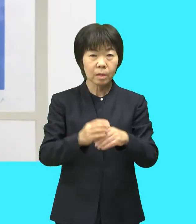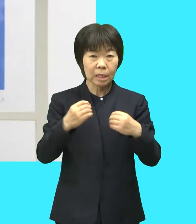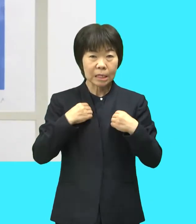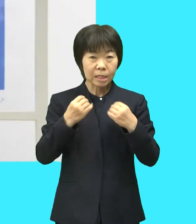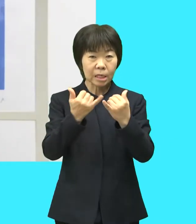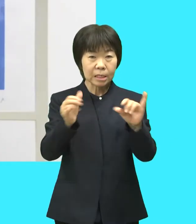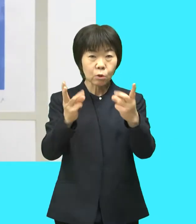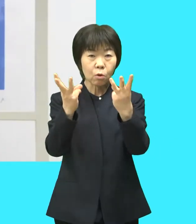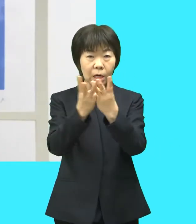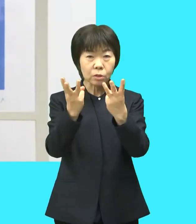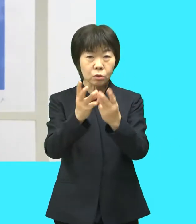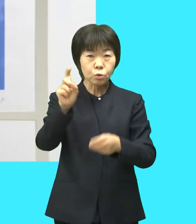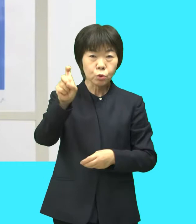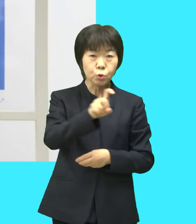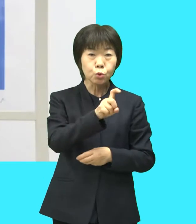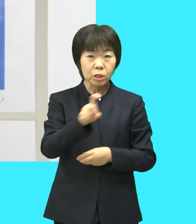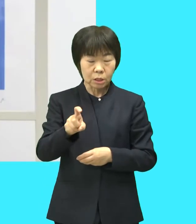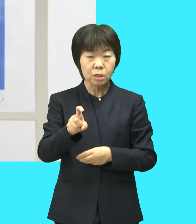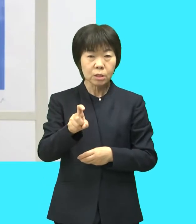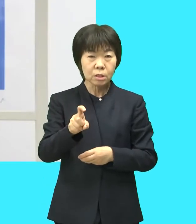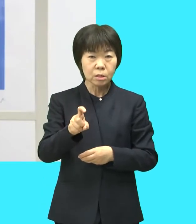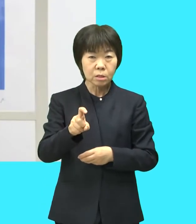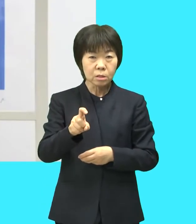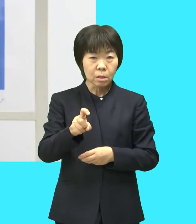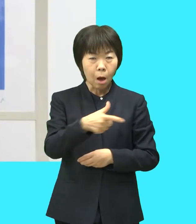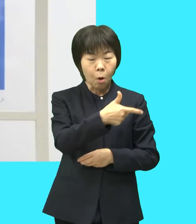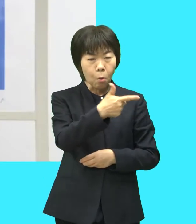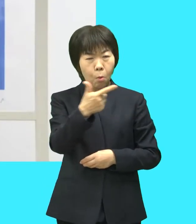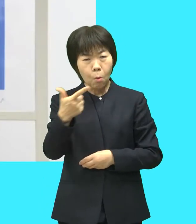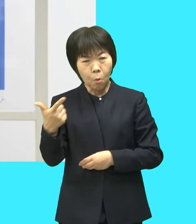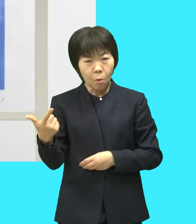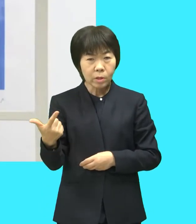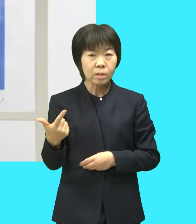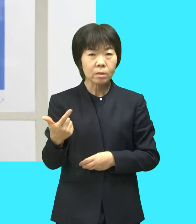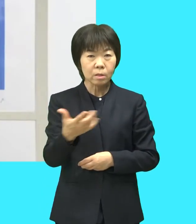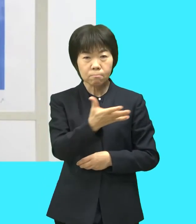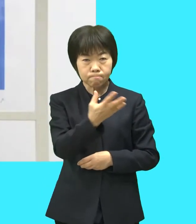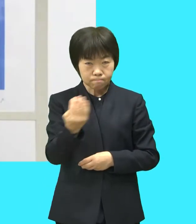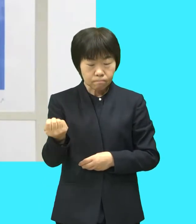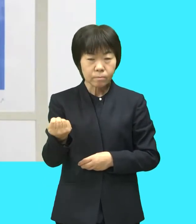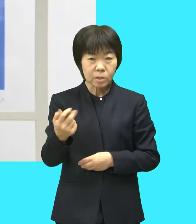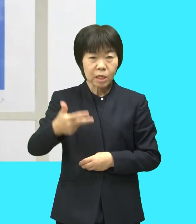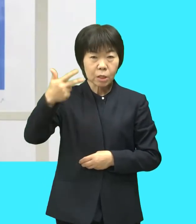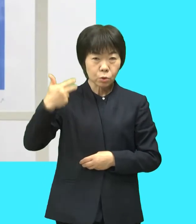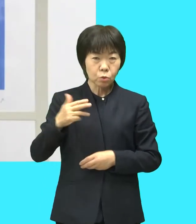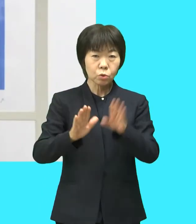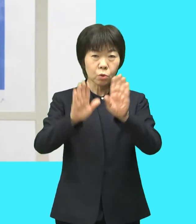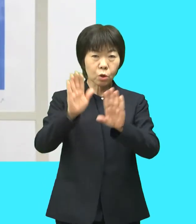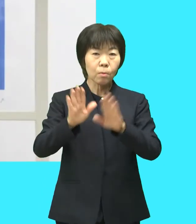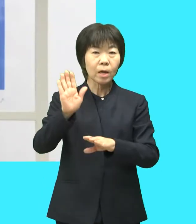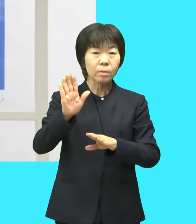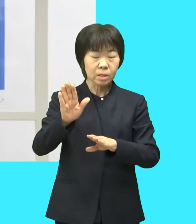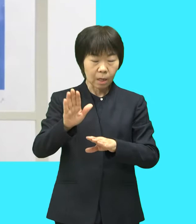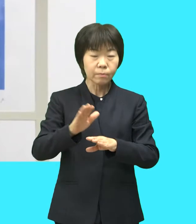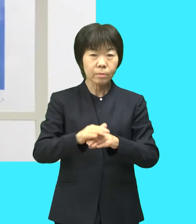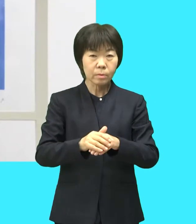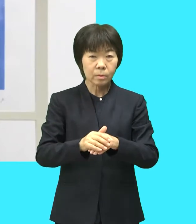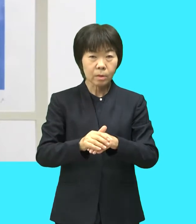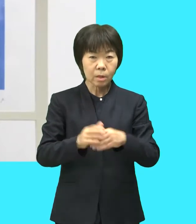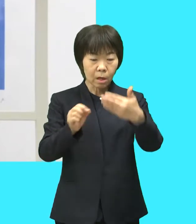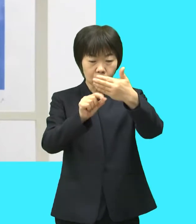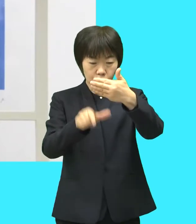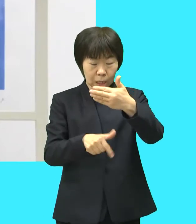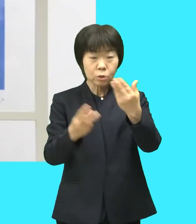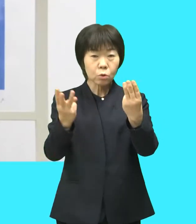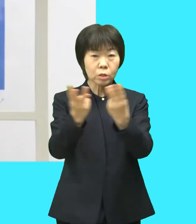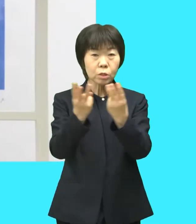の数10名ということで非常に多い、それが先週の状況でありました。また9月の人数もこ